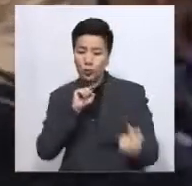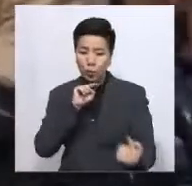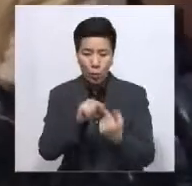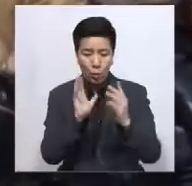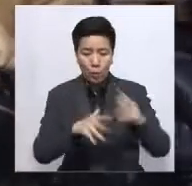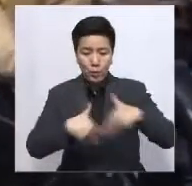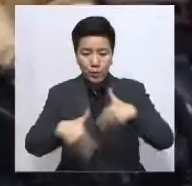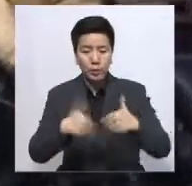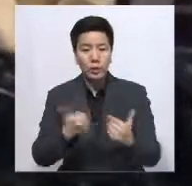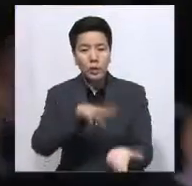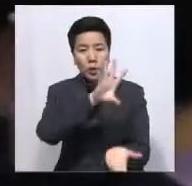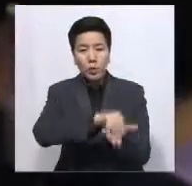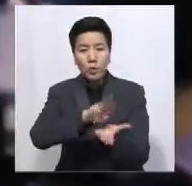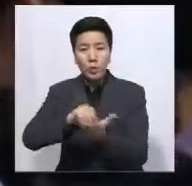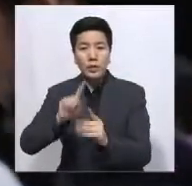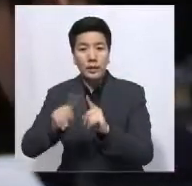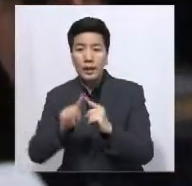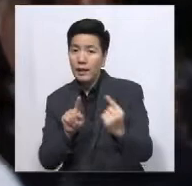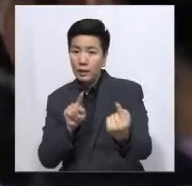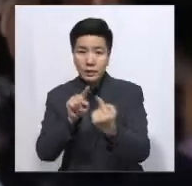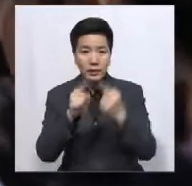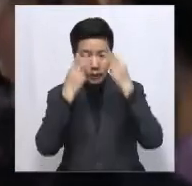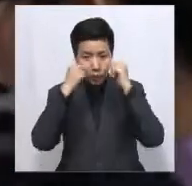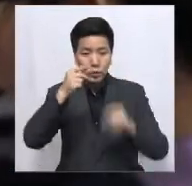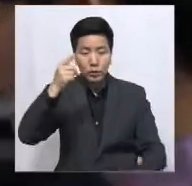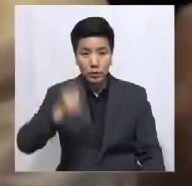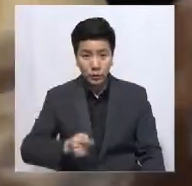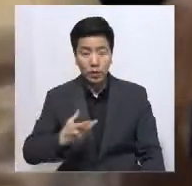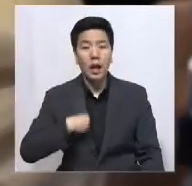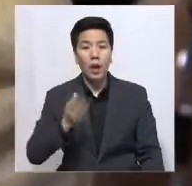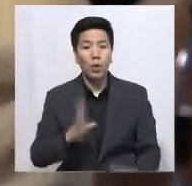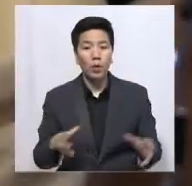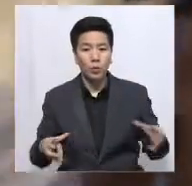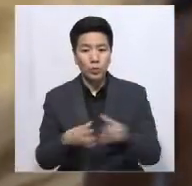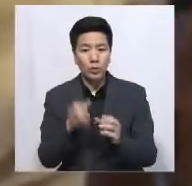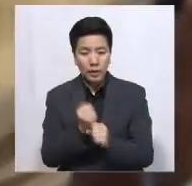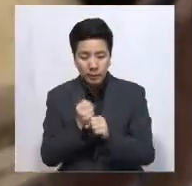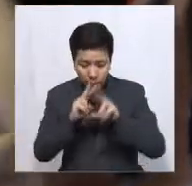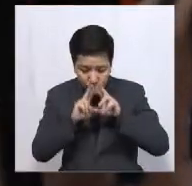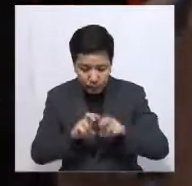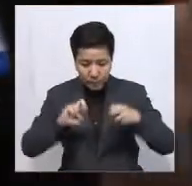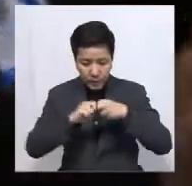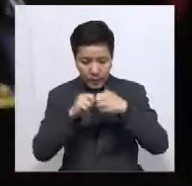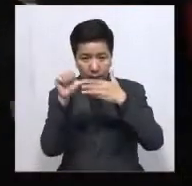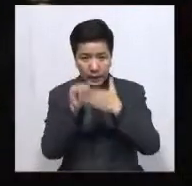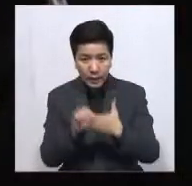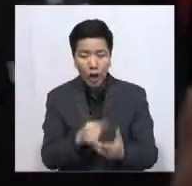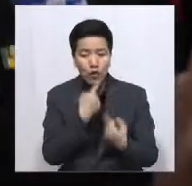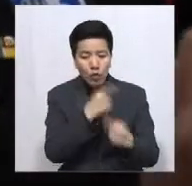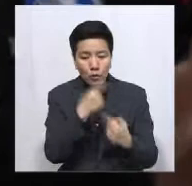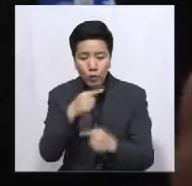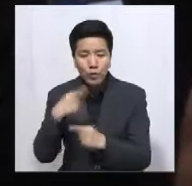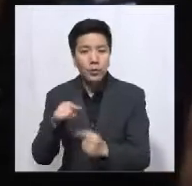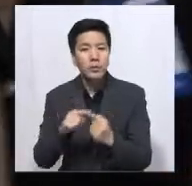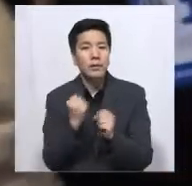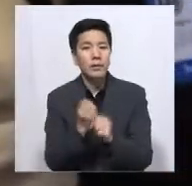โดยยืนยันว่าทุกข้อมูลจะส่งถึงนายกรัฐมนตรีพร้อมให้คณะทำงานหาข้อมูลเพื่อแก้ไขและตอบรีบตอบกลับ